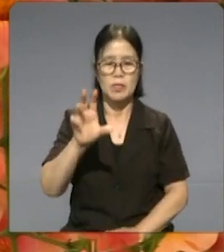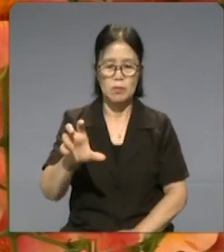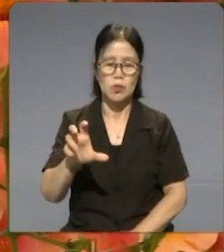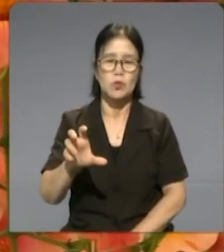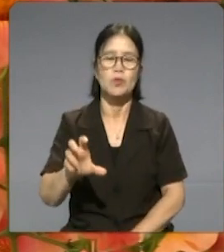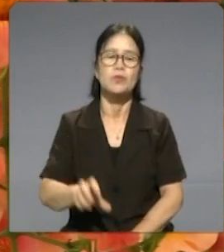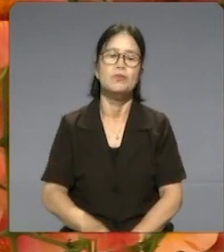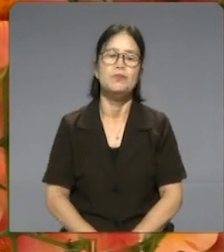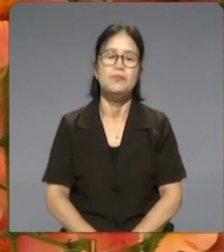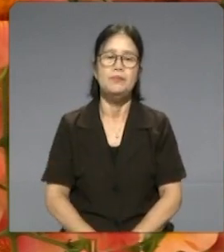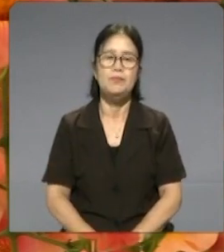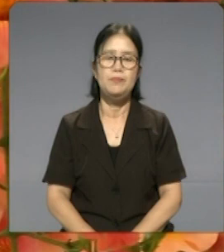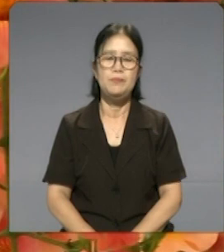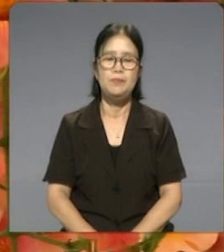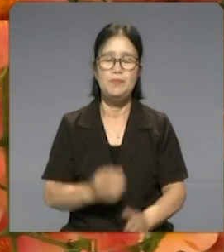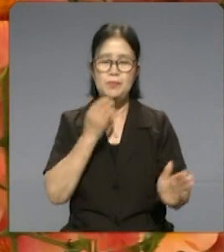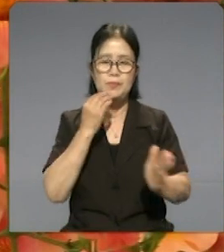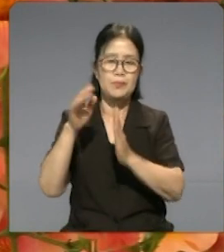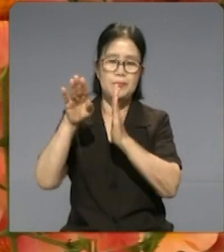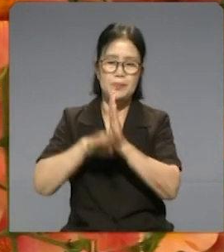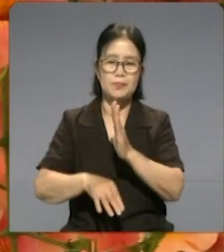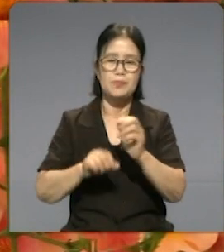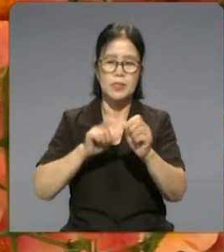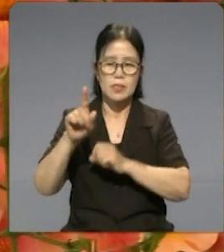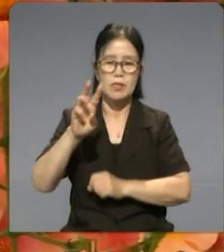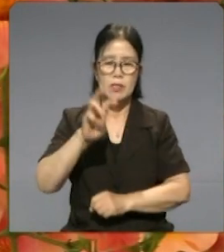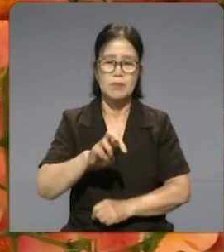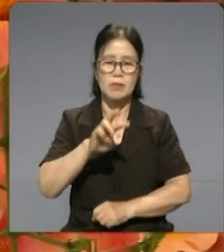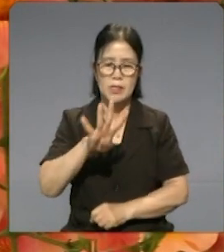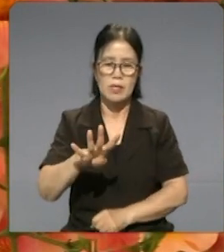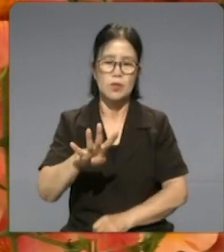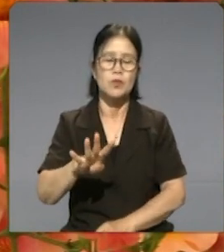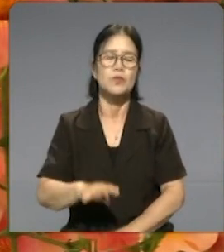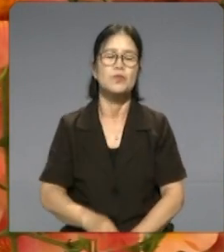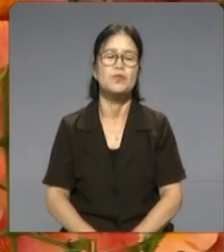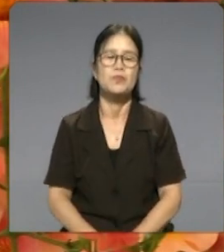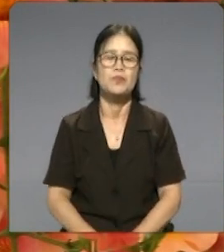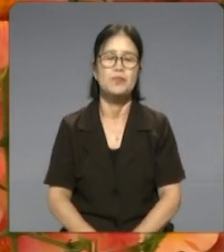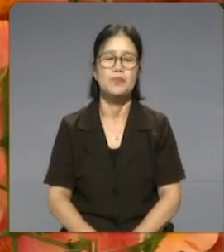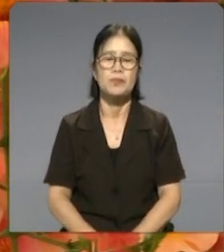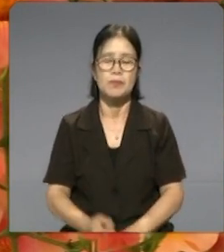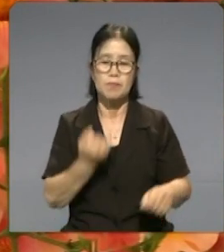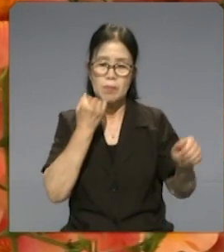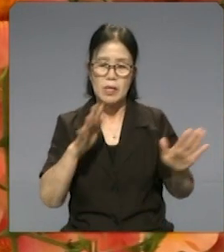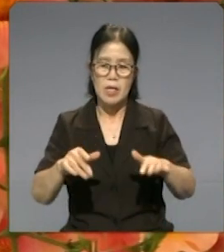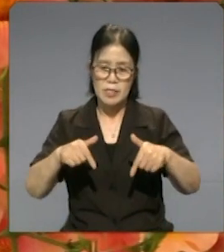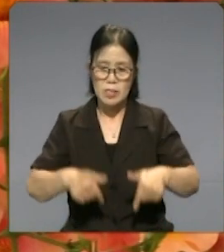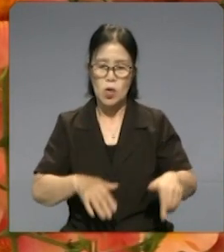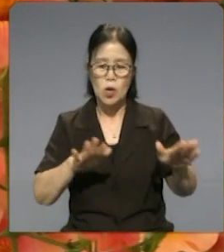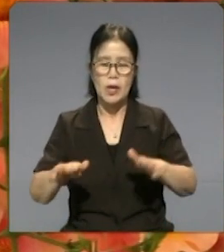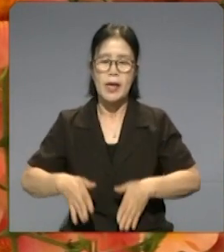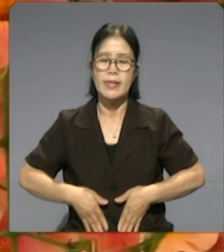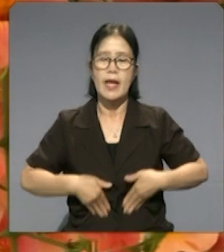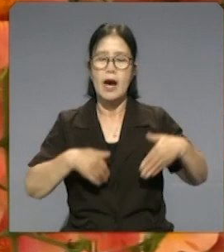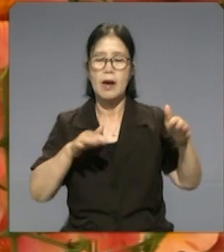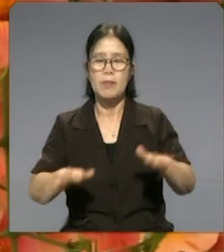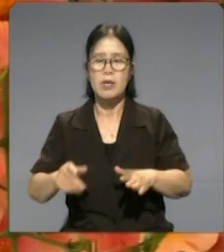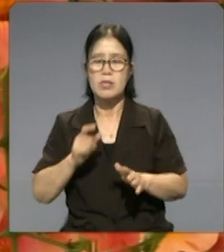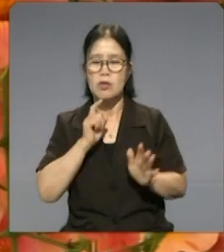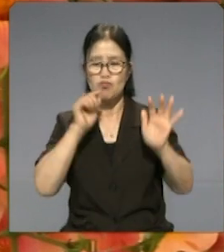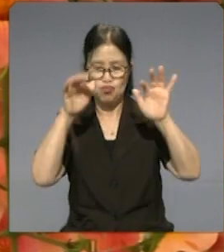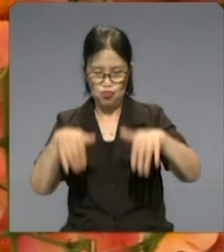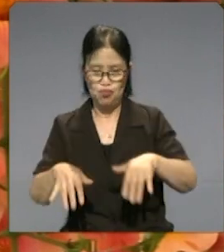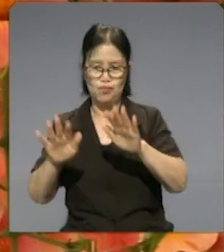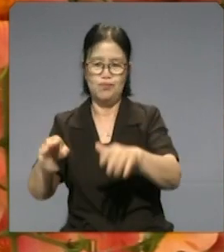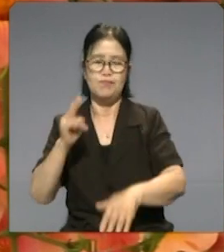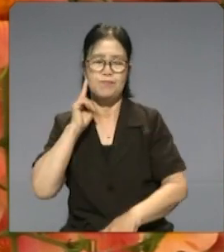오르는 곳이 많겠구요 경기남부는 대체로 34도를 기록하겠습니다 바다의 물결은 서해상과 남해상에서 거세게